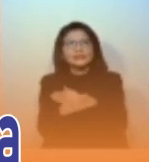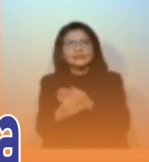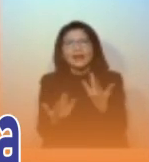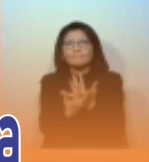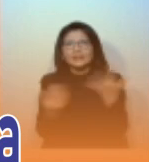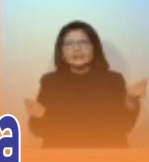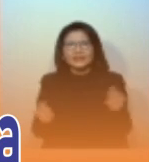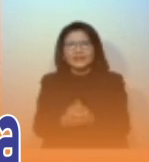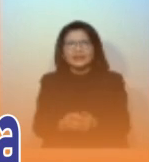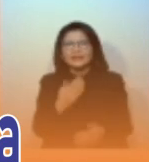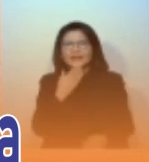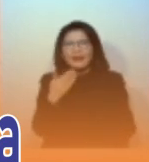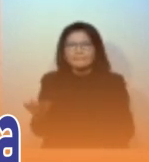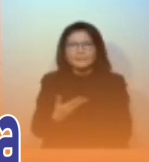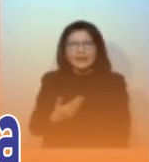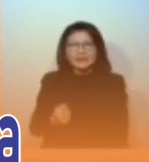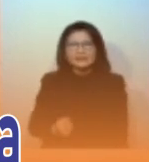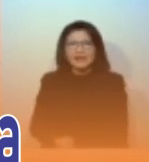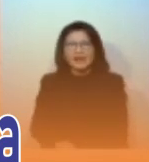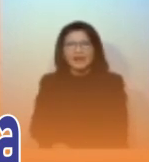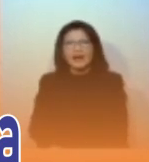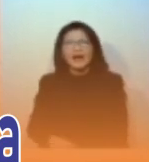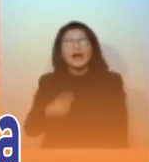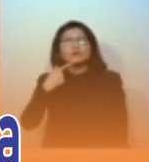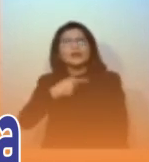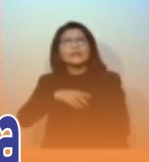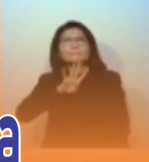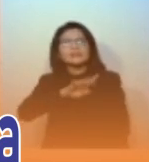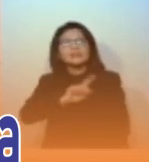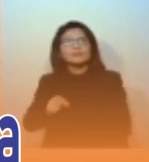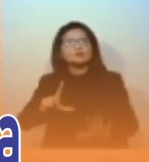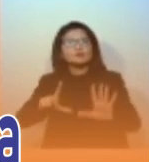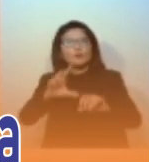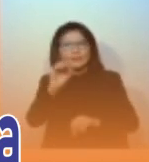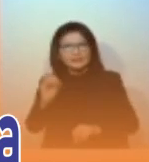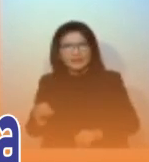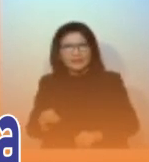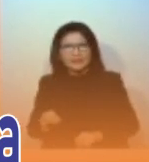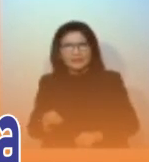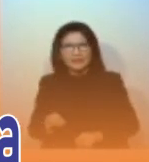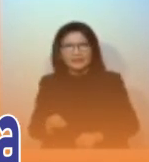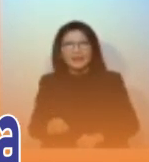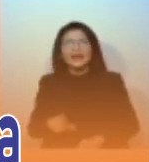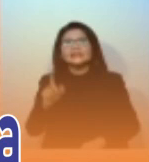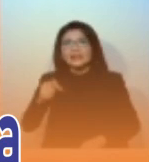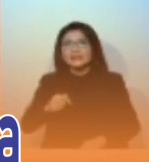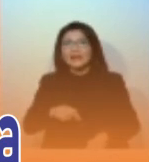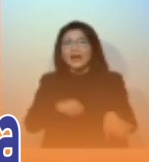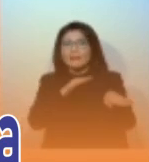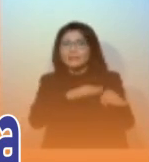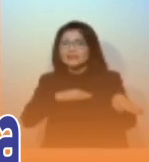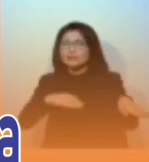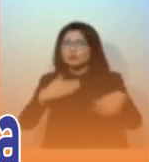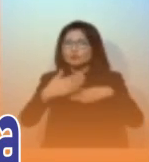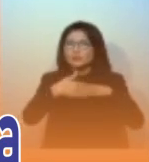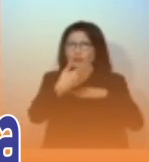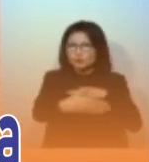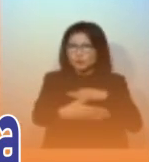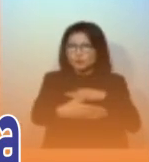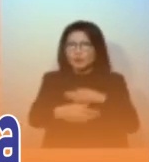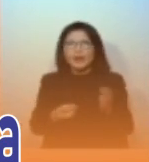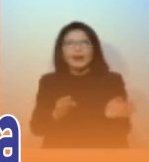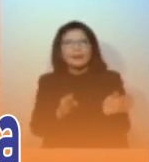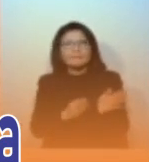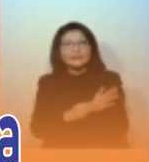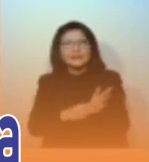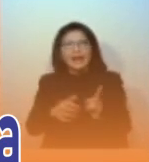sipil negara di dalam kemacetan itu hanya 4-7%. Jadi nggak akan mengurangi kemacetan di sini. Yang kedua, soal lingkungan